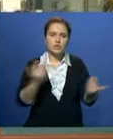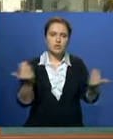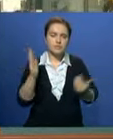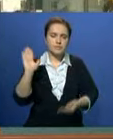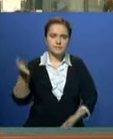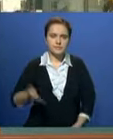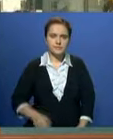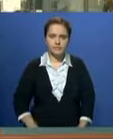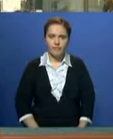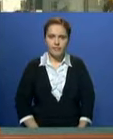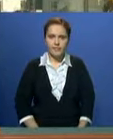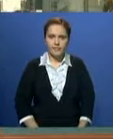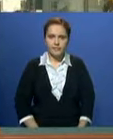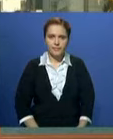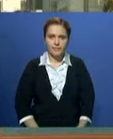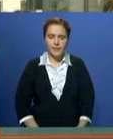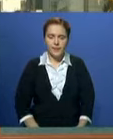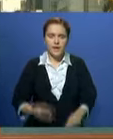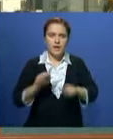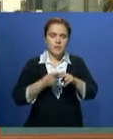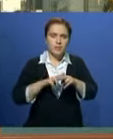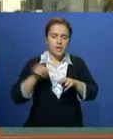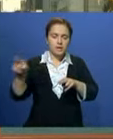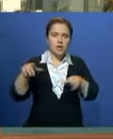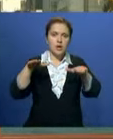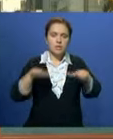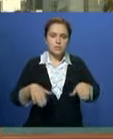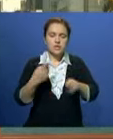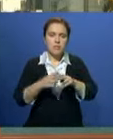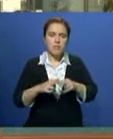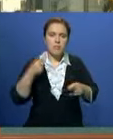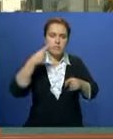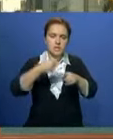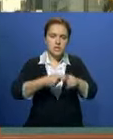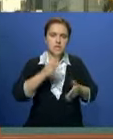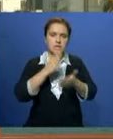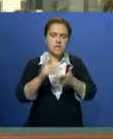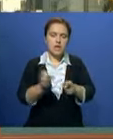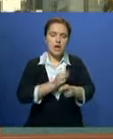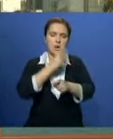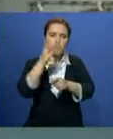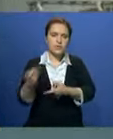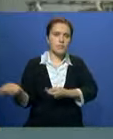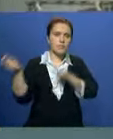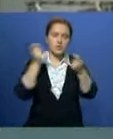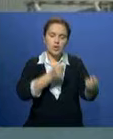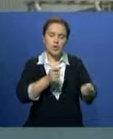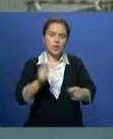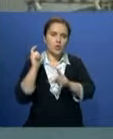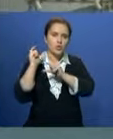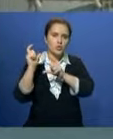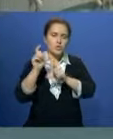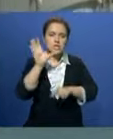Актау находится на пересечении нескольких транспортных международных коридоров, которые обеспечивают перевозку грузов в направлении восток-запад,